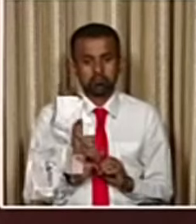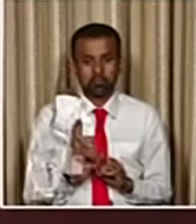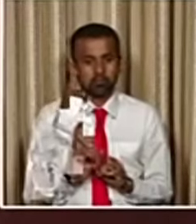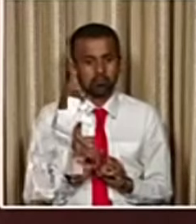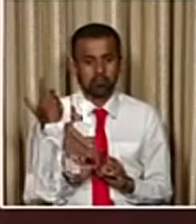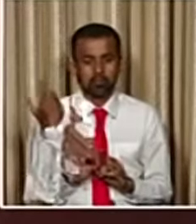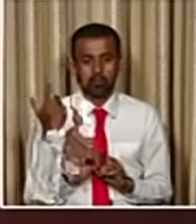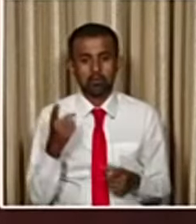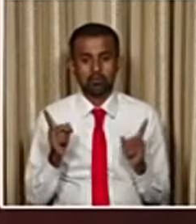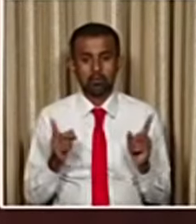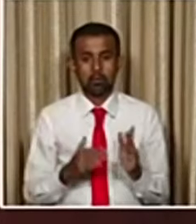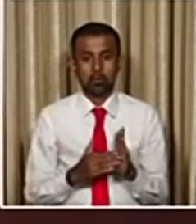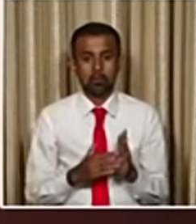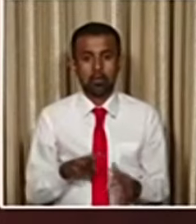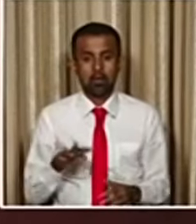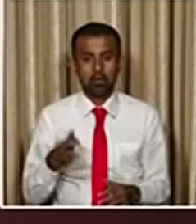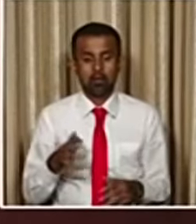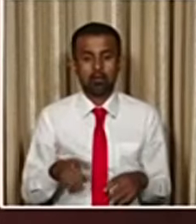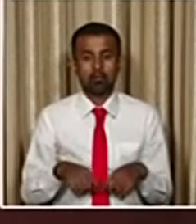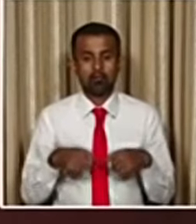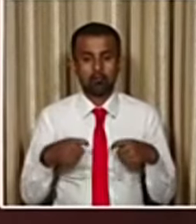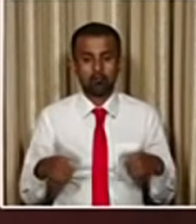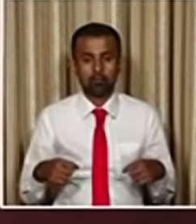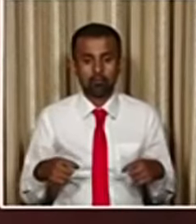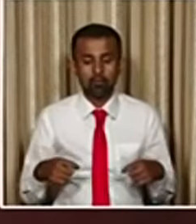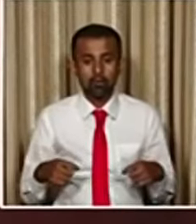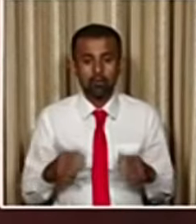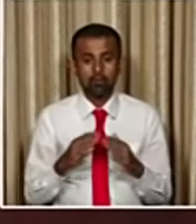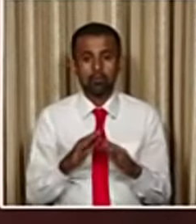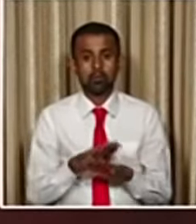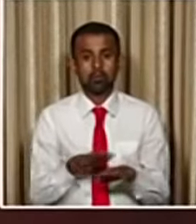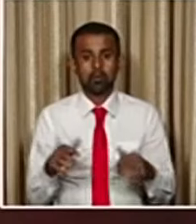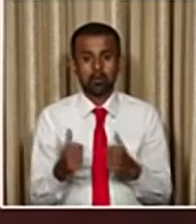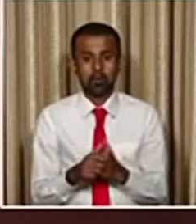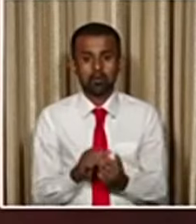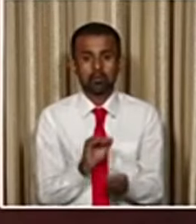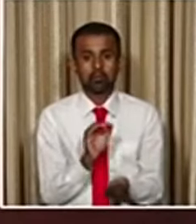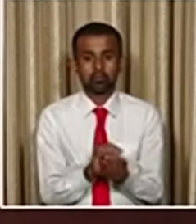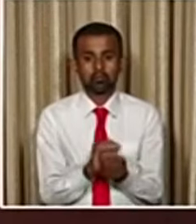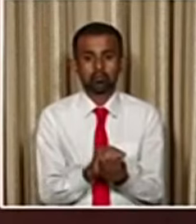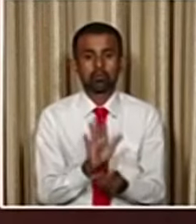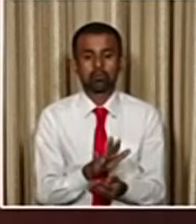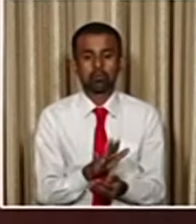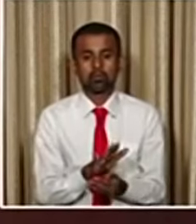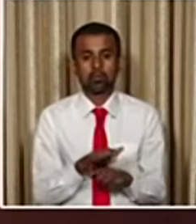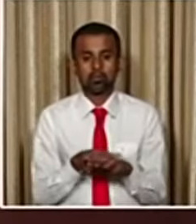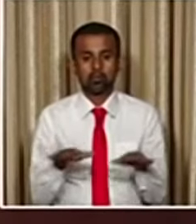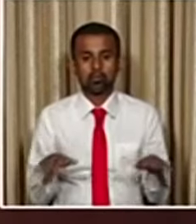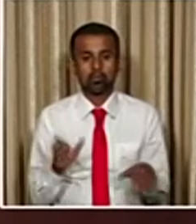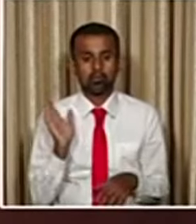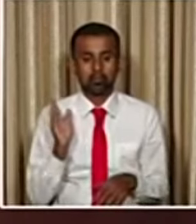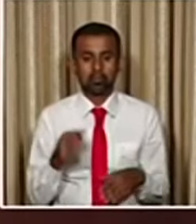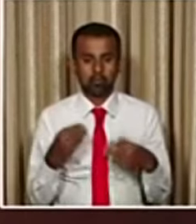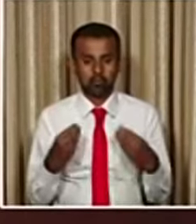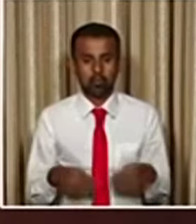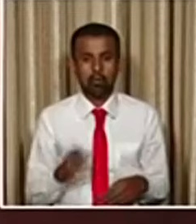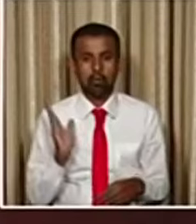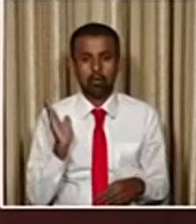නැහැ. පිටණියට මිලියන 400ක් විතර වේදම් කරලා ඉන්ඩෝ ස්ටේඩියම් අදලා පූල් අදලා ගෙම්බෝ විතරයි පූල් එකේ ඉන්නේ. ඒ වගේ ඉතාමත්ම